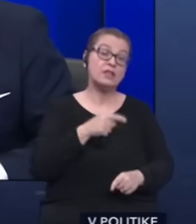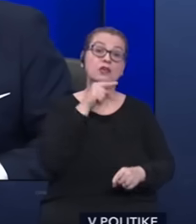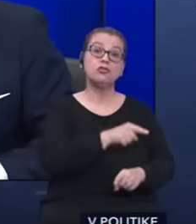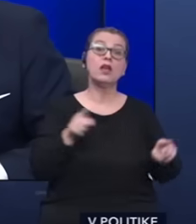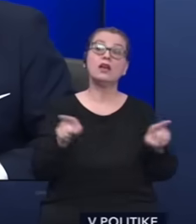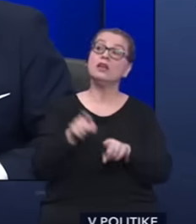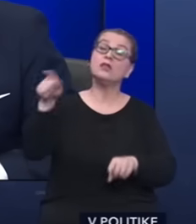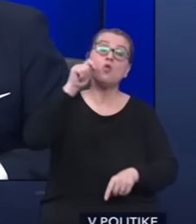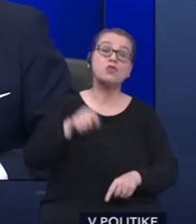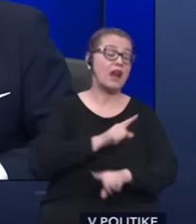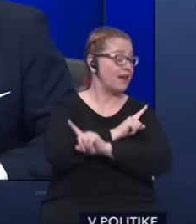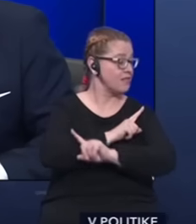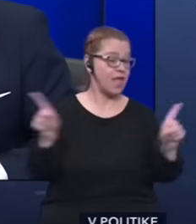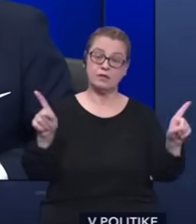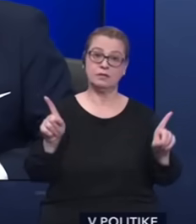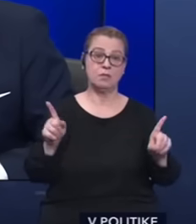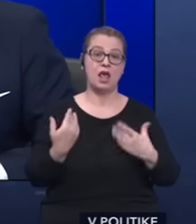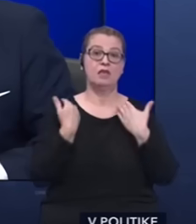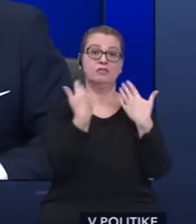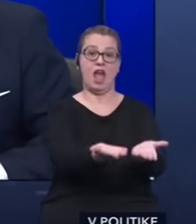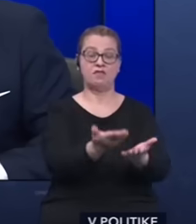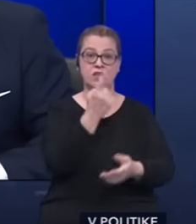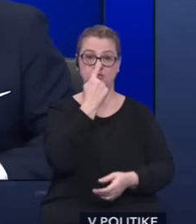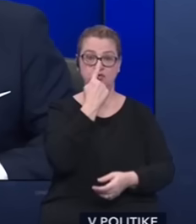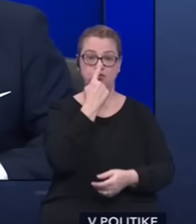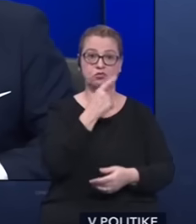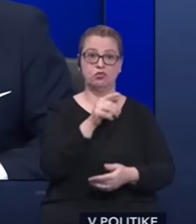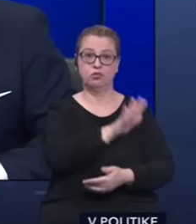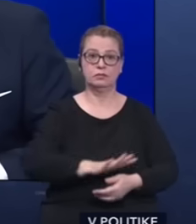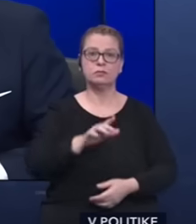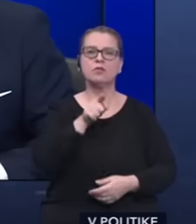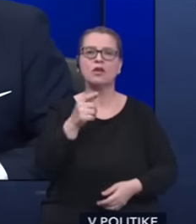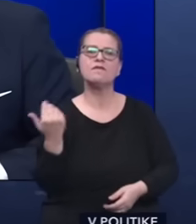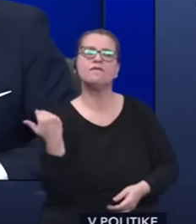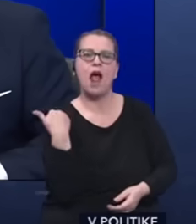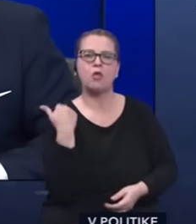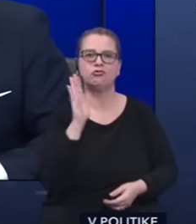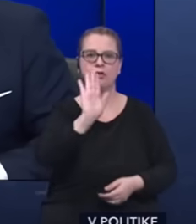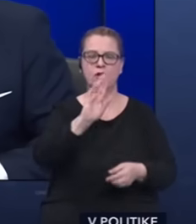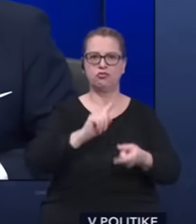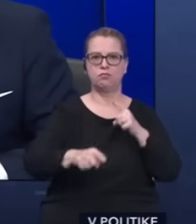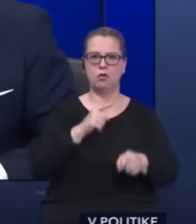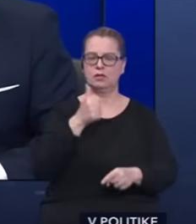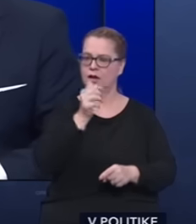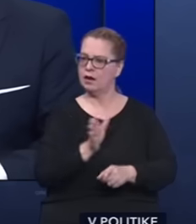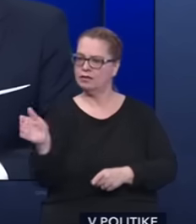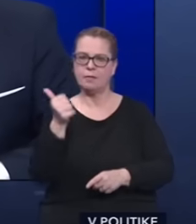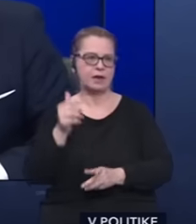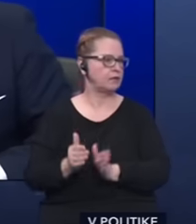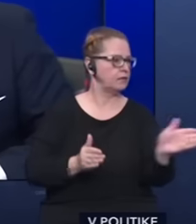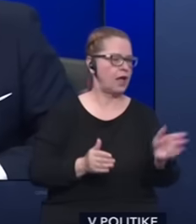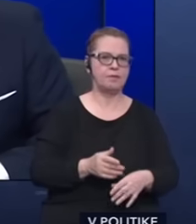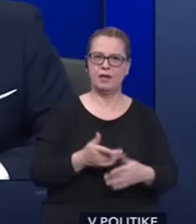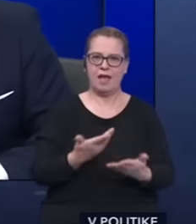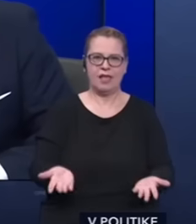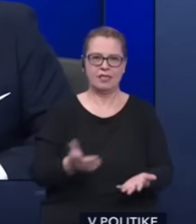Ukrajine sa nemôže diať a že Rusko nemôže okupovať toto územie. A to je tá falošná vaša politika, že raz idete tam a raz idete tam a nie ste